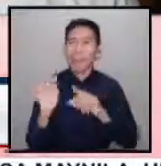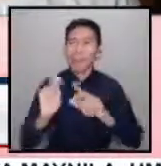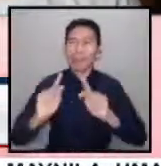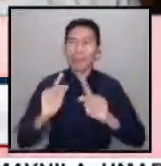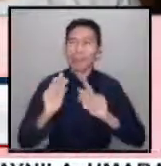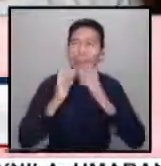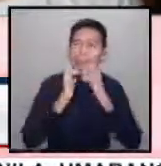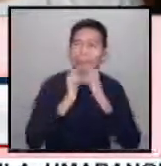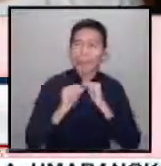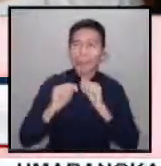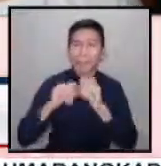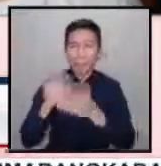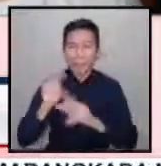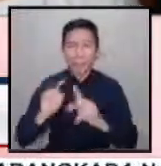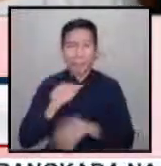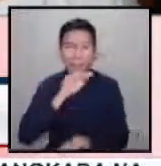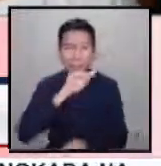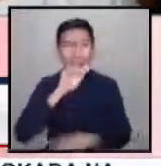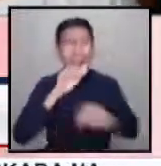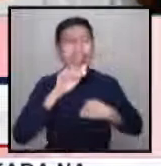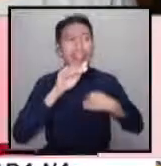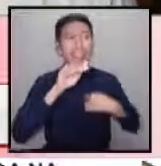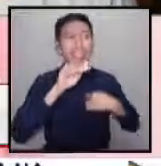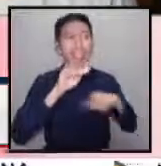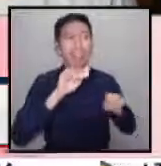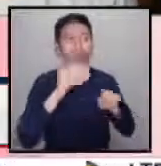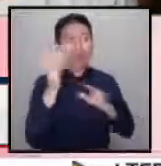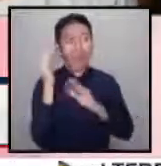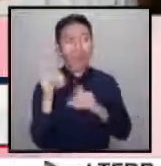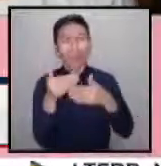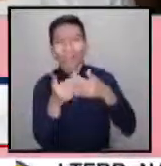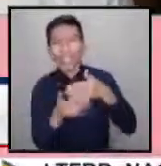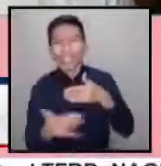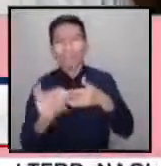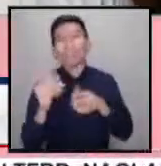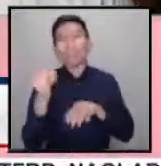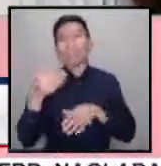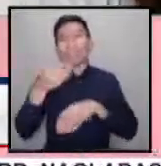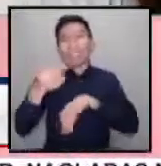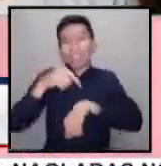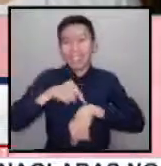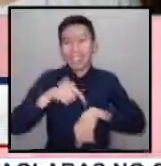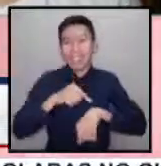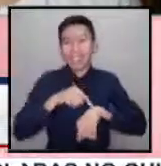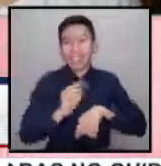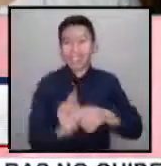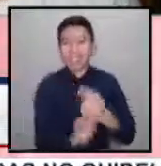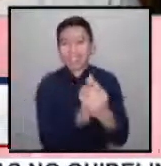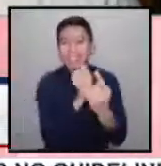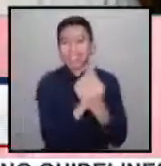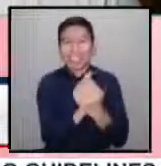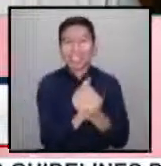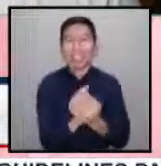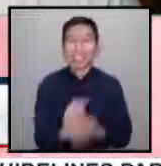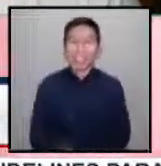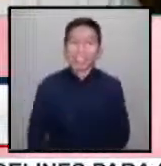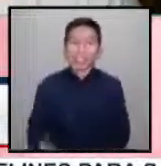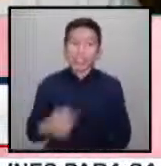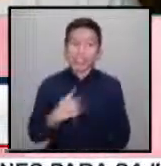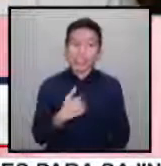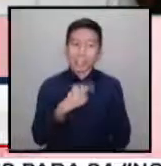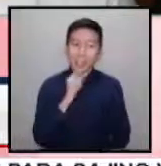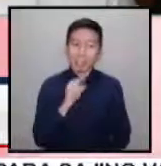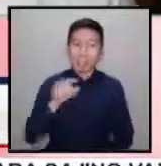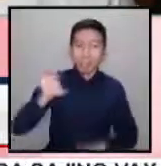sana makita ko daw sila, ma-approach ko rin sila. And ayun, as much as possible, nag-approach ako ng mga tao at